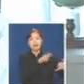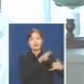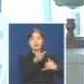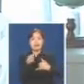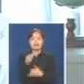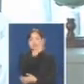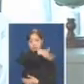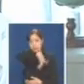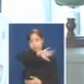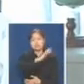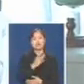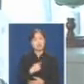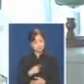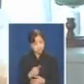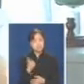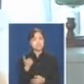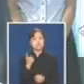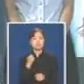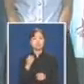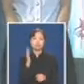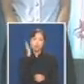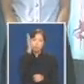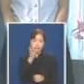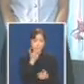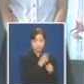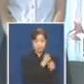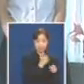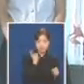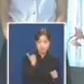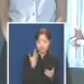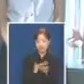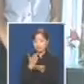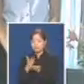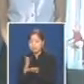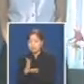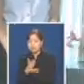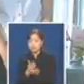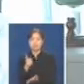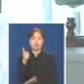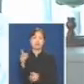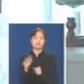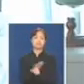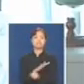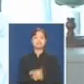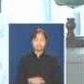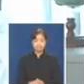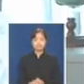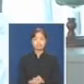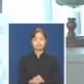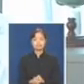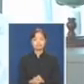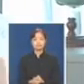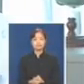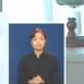นนี้เนี่ยเสียงเรียกร้องก็คือว่าในระดับอุดมศึกษาเนี่ยจะขยายปรับปรุงกยศ. อย่างไรนะครับก็เป็นโอก